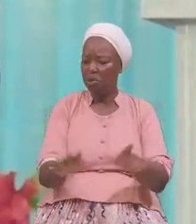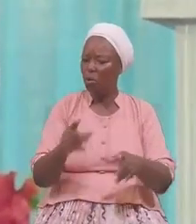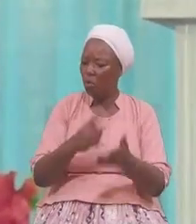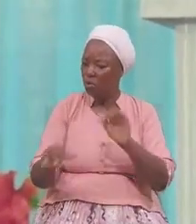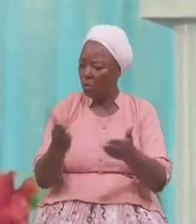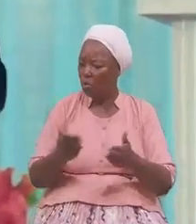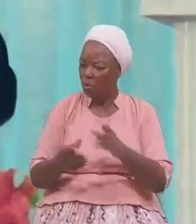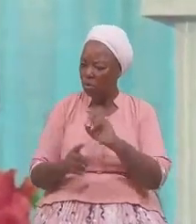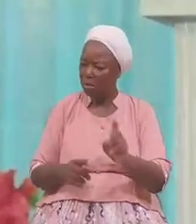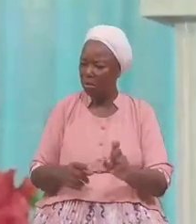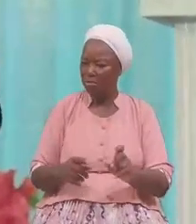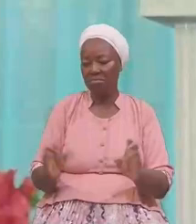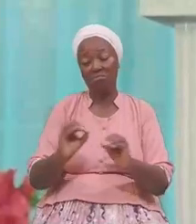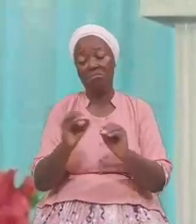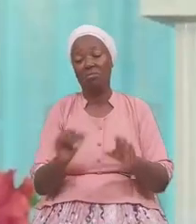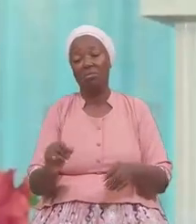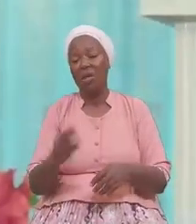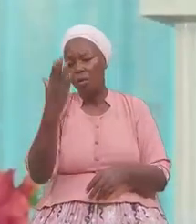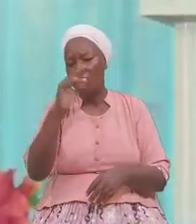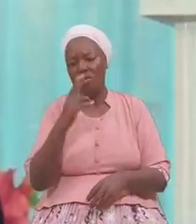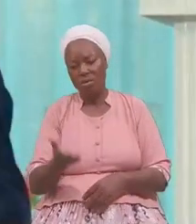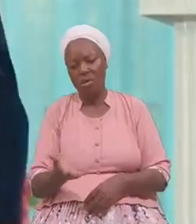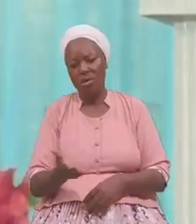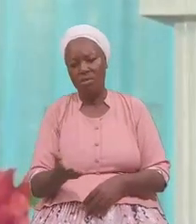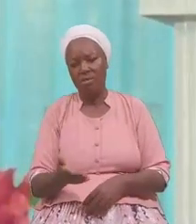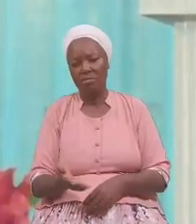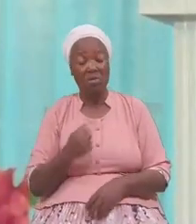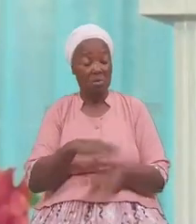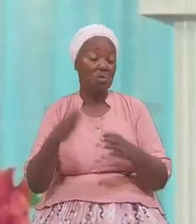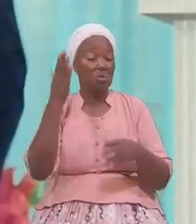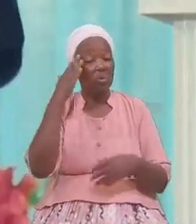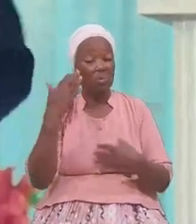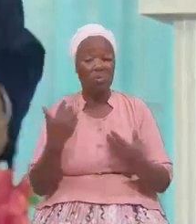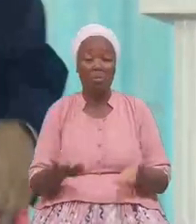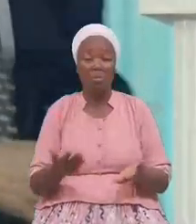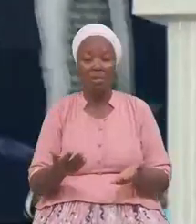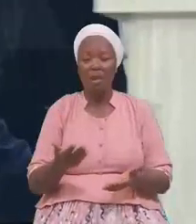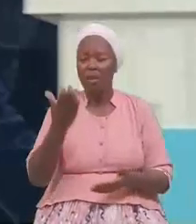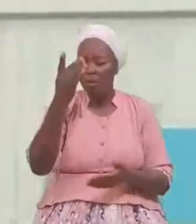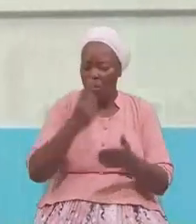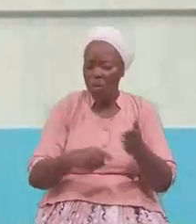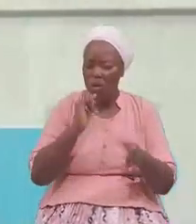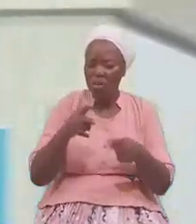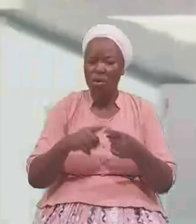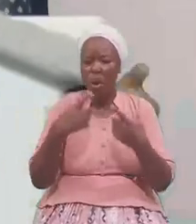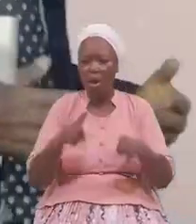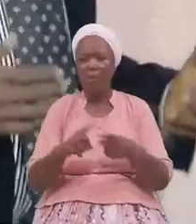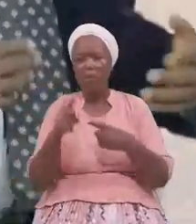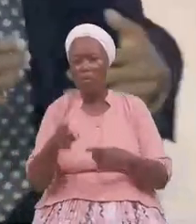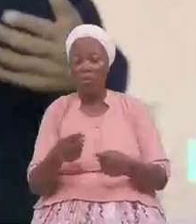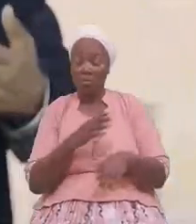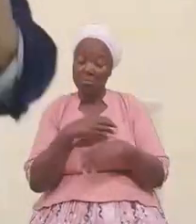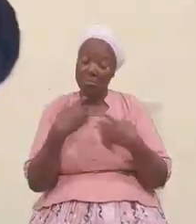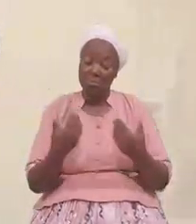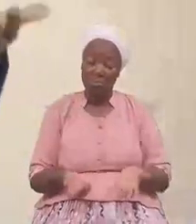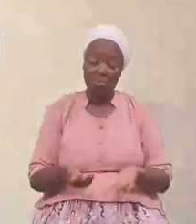est-ce que vous êtes là? On ne sait pas. Qu'est-ce qui va se passer dans votre vie? Bon, je fais